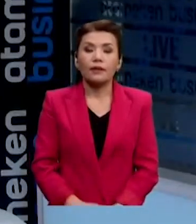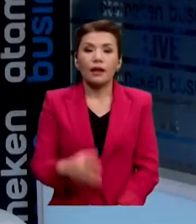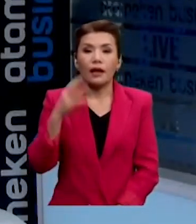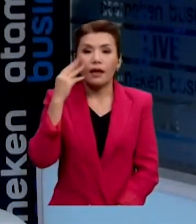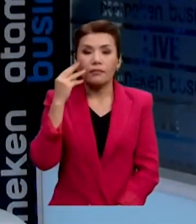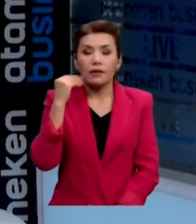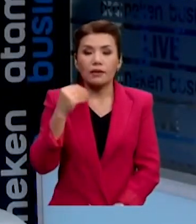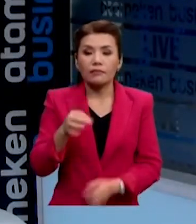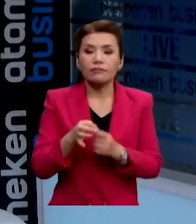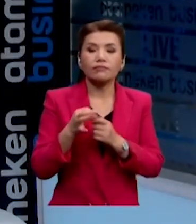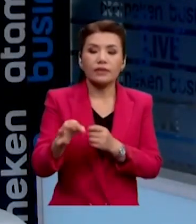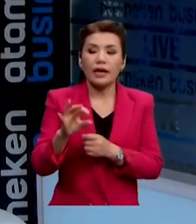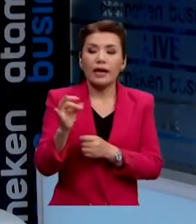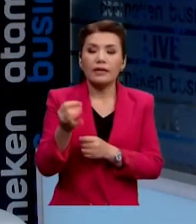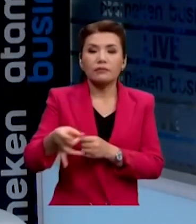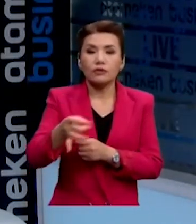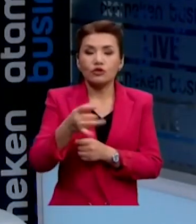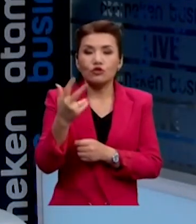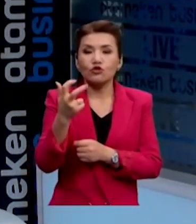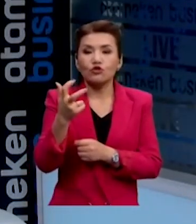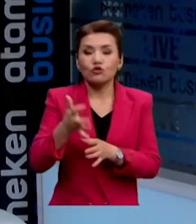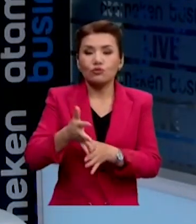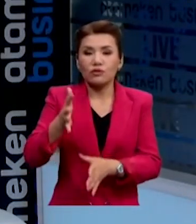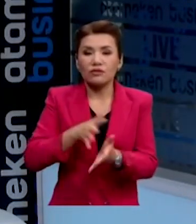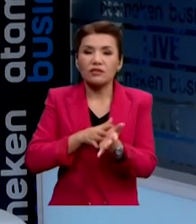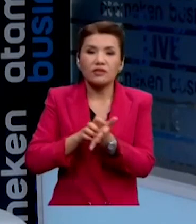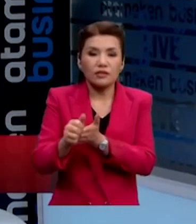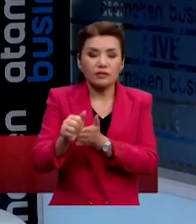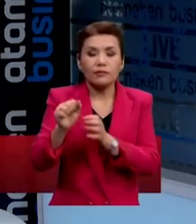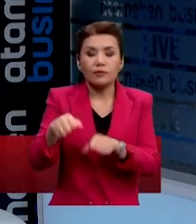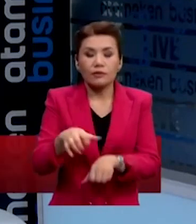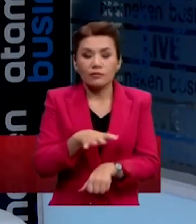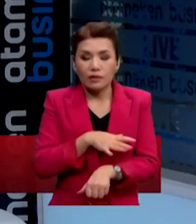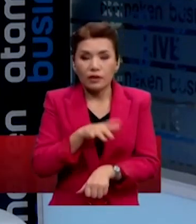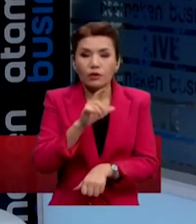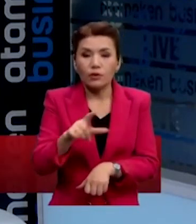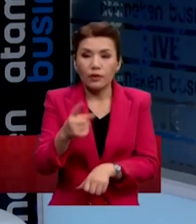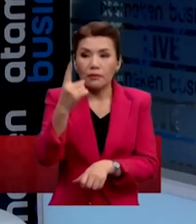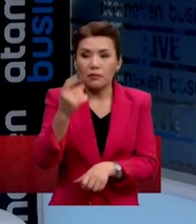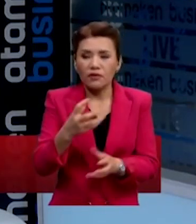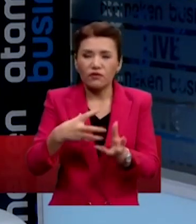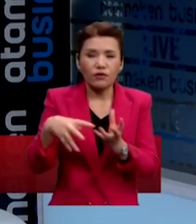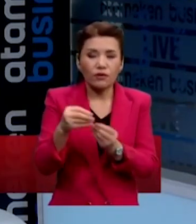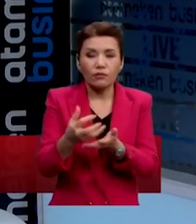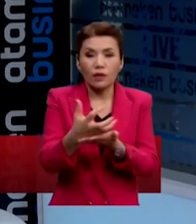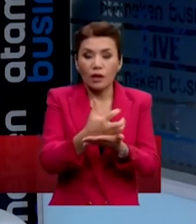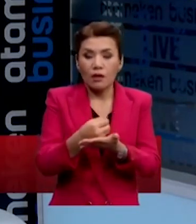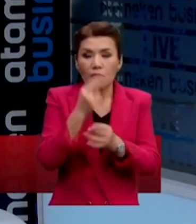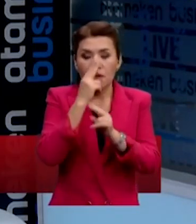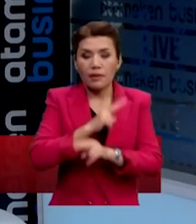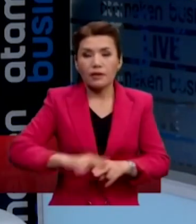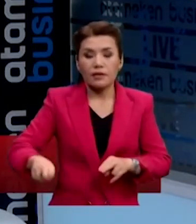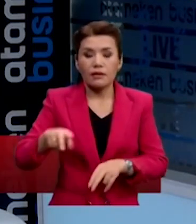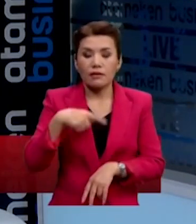Алматының Қайрат ықшам ауданында 300-ге жуық үй сүрілуі мүмкін. Осылай деген тұрғындар бірақ күнде бар жиған тергенімізден айырылып қаламыз ба